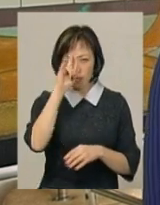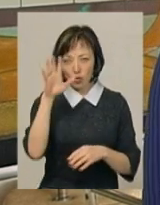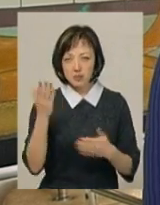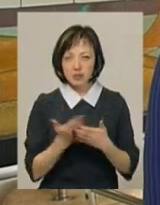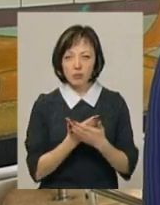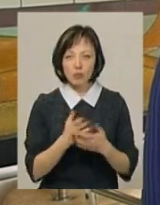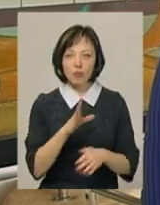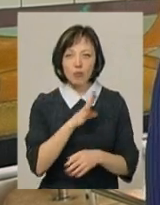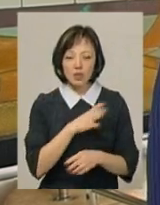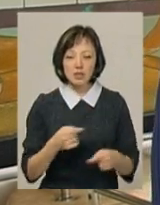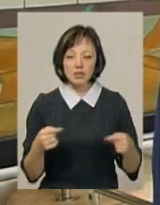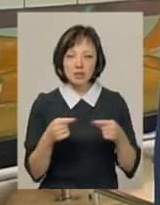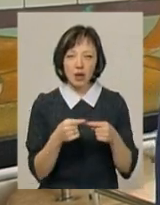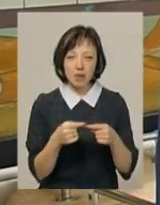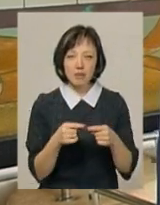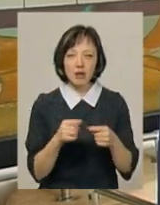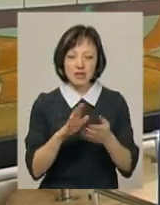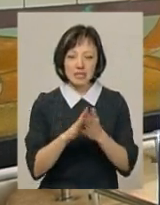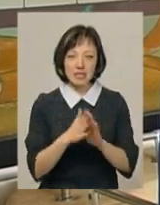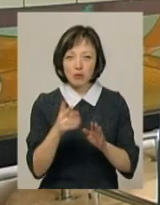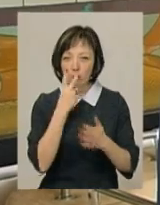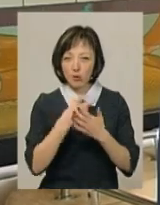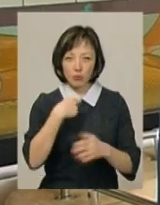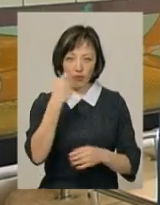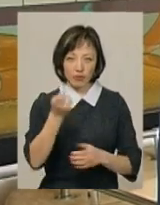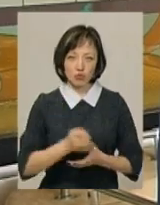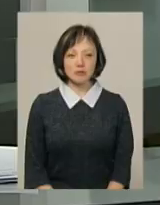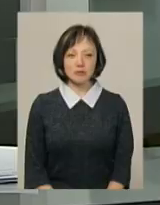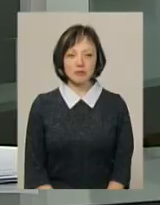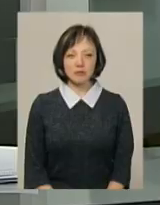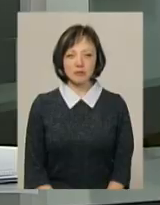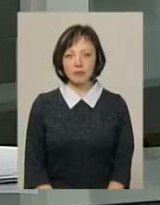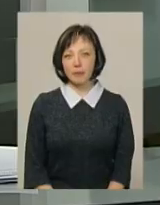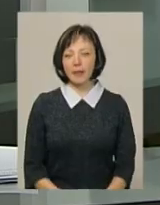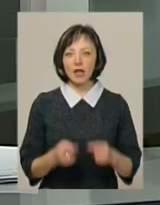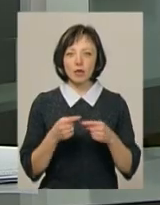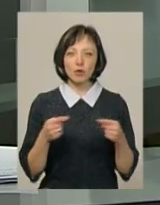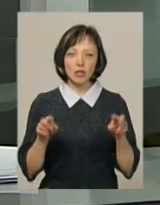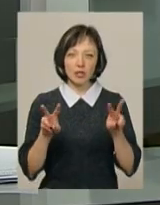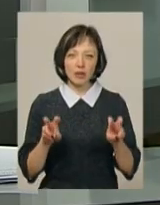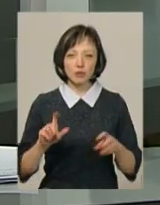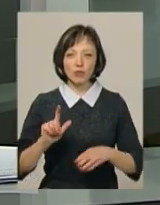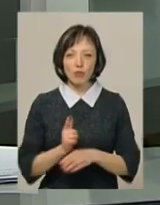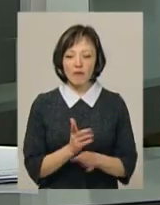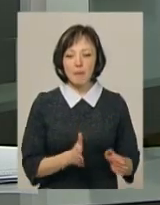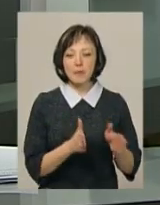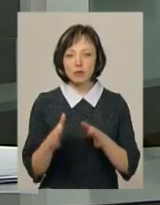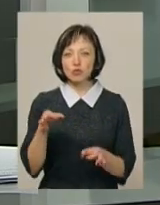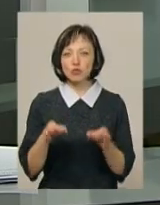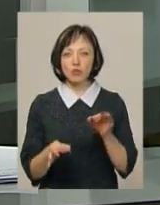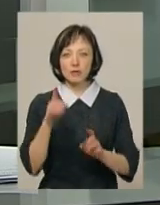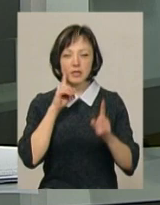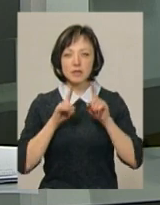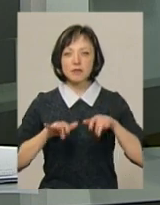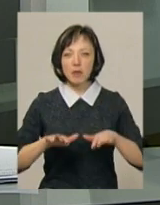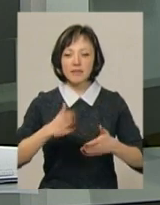серіалів, де були саме сцени показані повішення. До інших тем. Вчергове перенесли судове засідання у